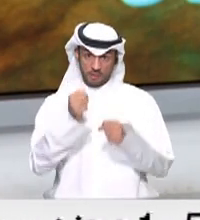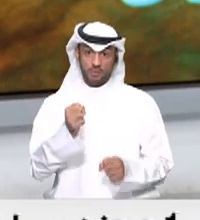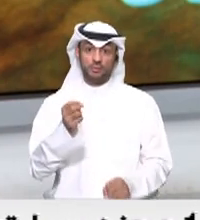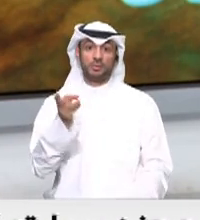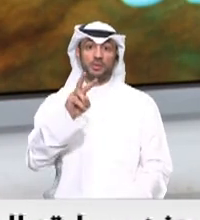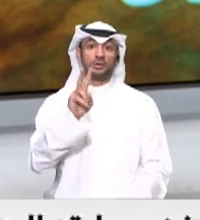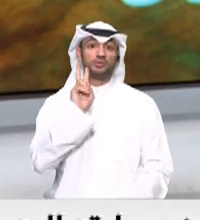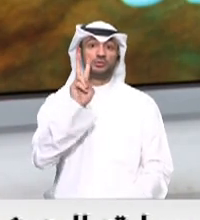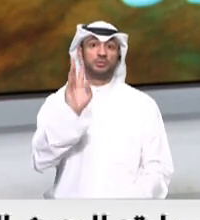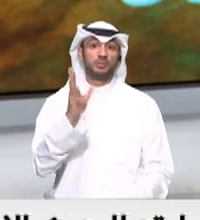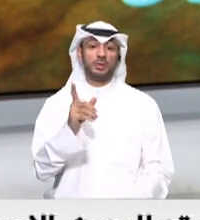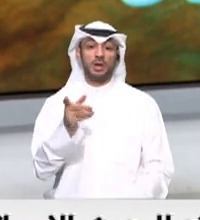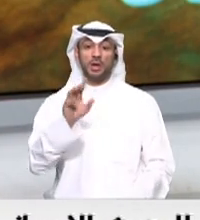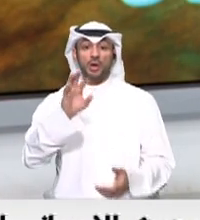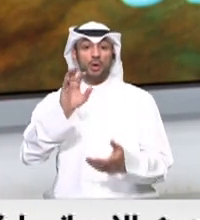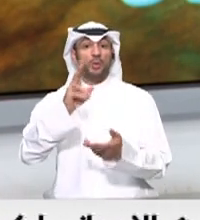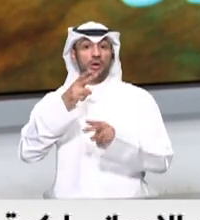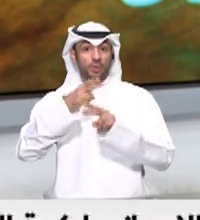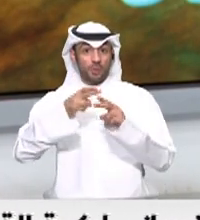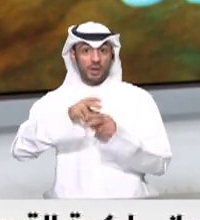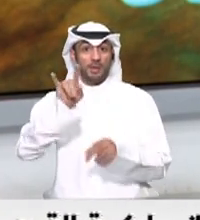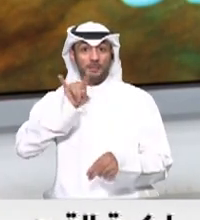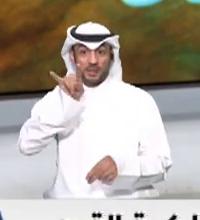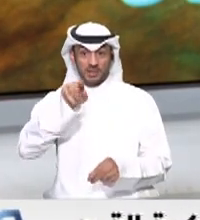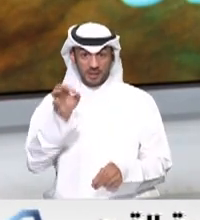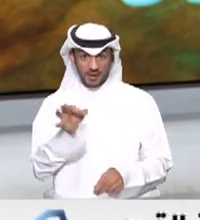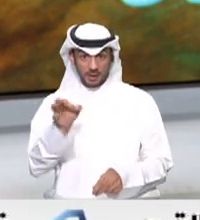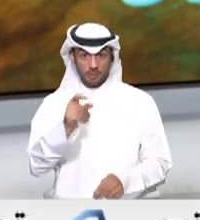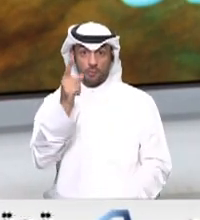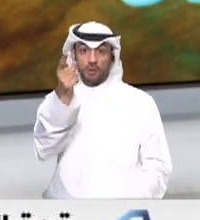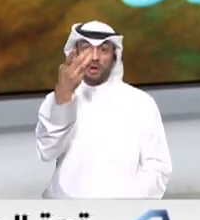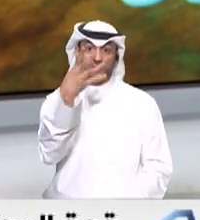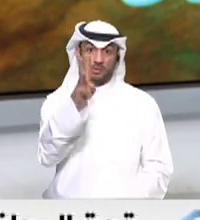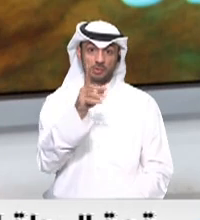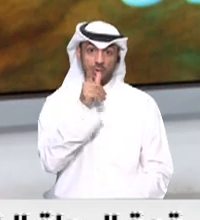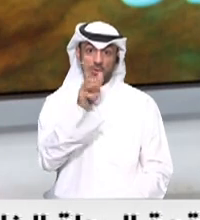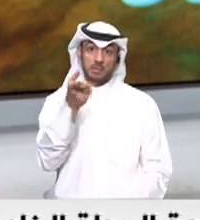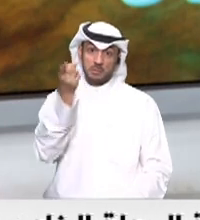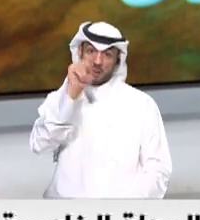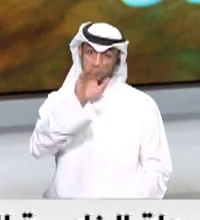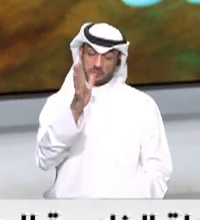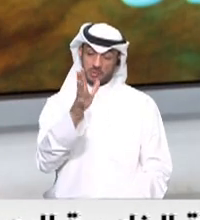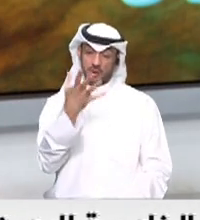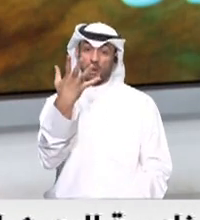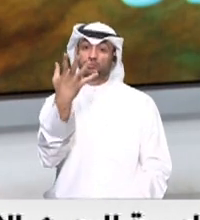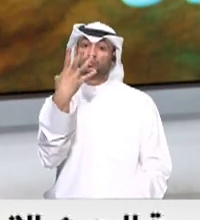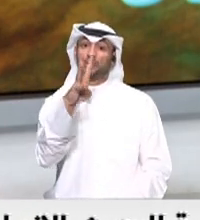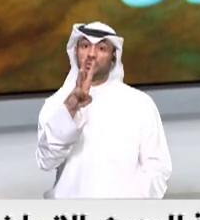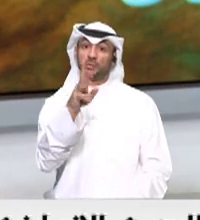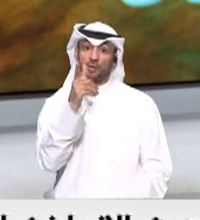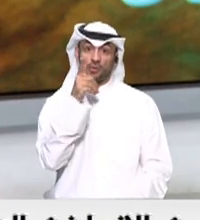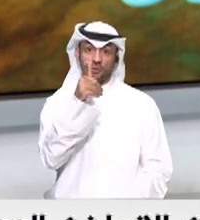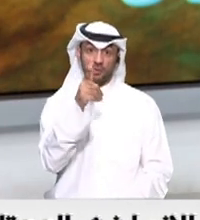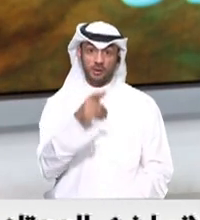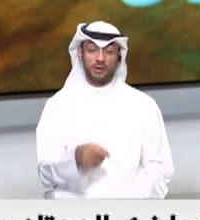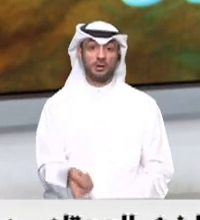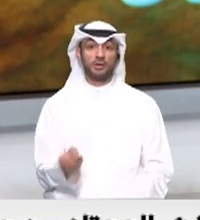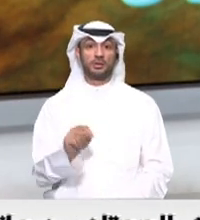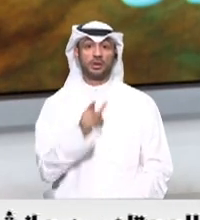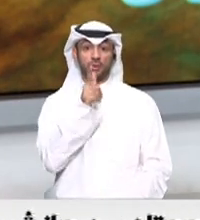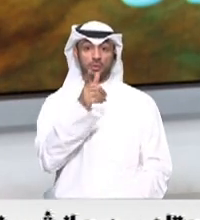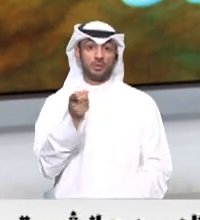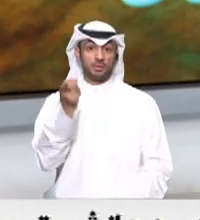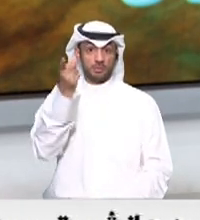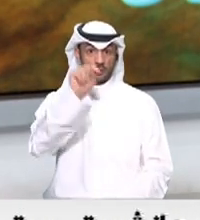سجلت 41 سجل في مطار الكويت اليوم 44 باكر متوقع ان تصل 45 درجه مئويه 42 متوقعه يوم